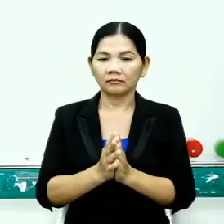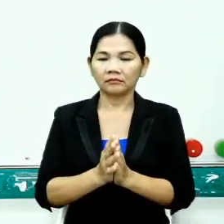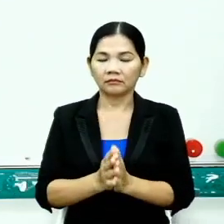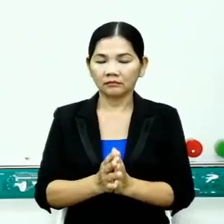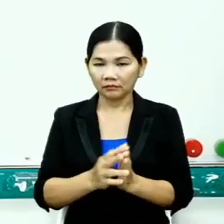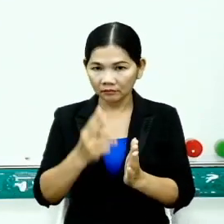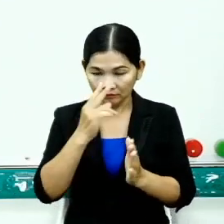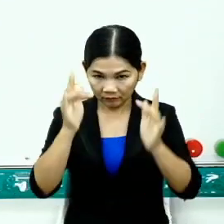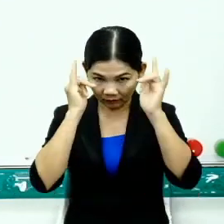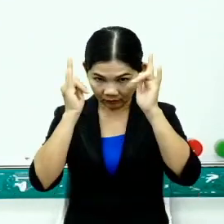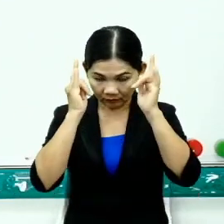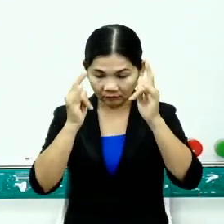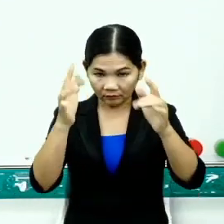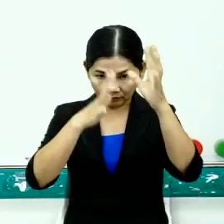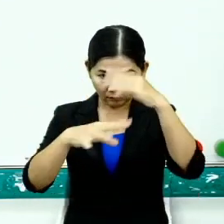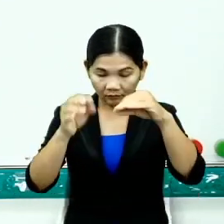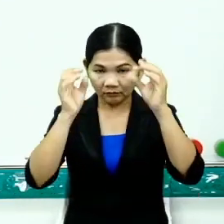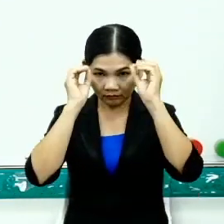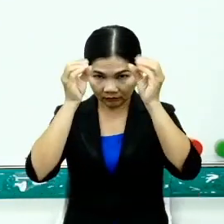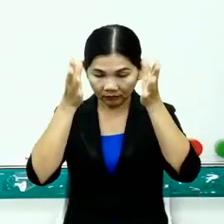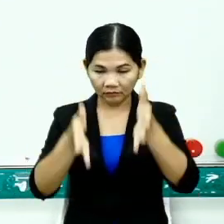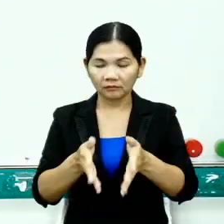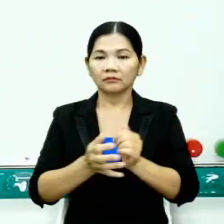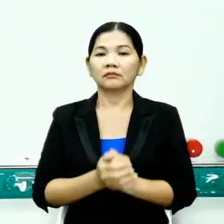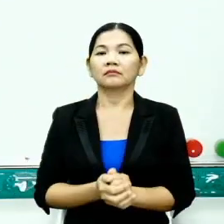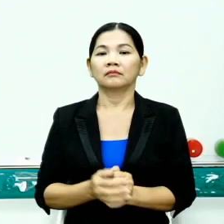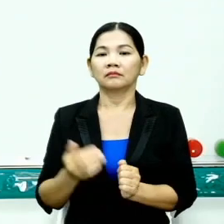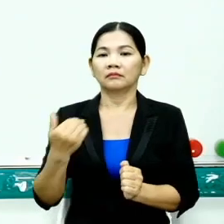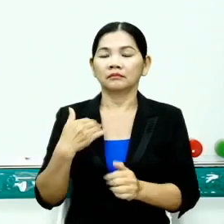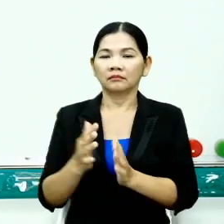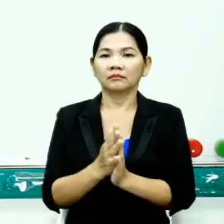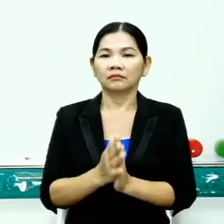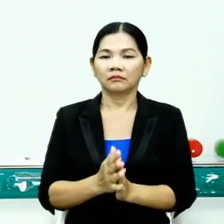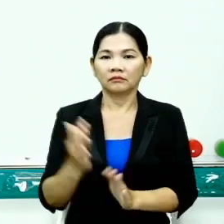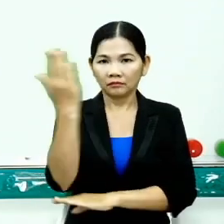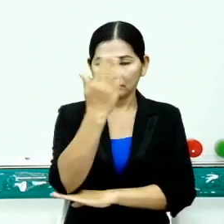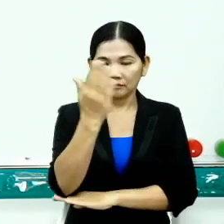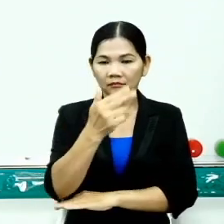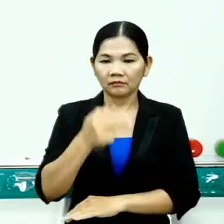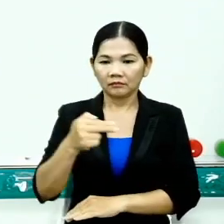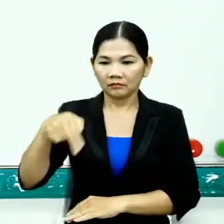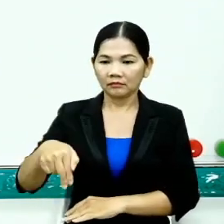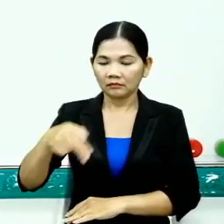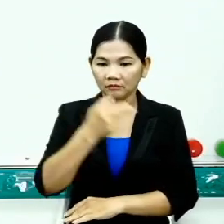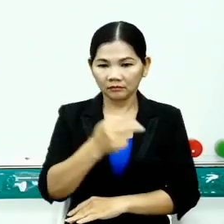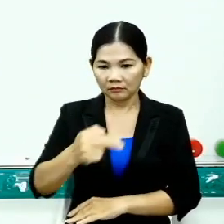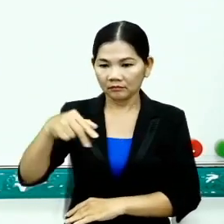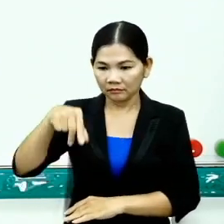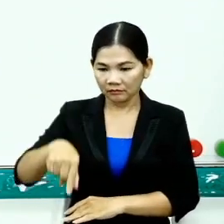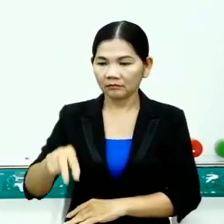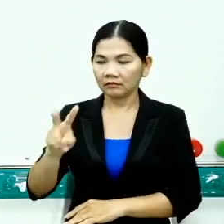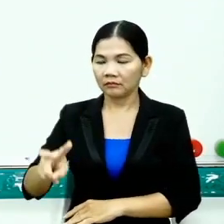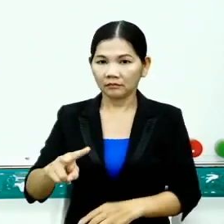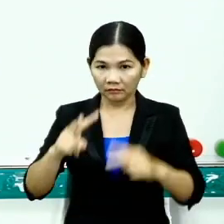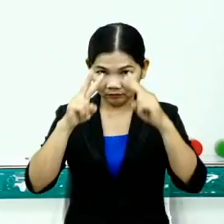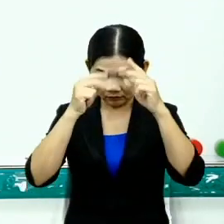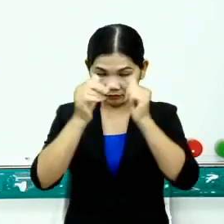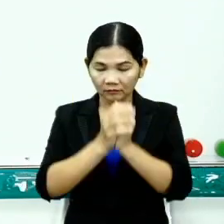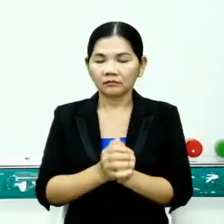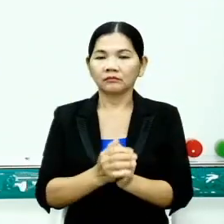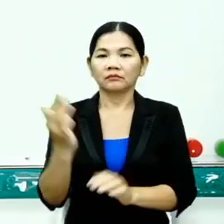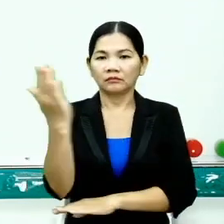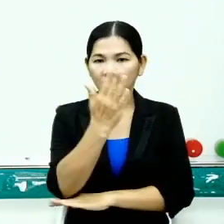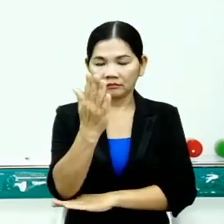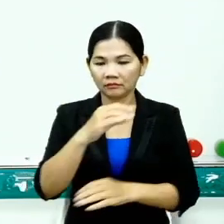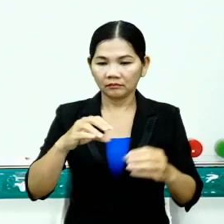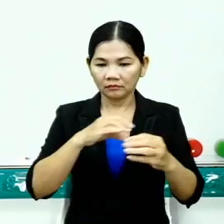ចតាមដានក៏ដូចជាសិក្សាជាមួយលោកគ្រូអ្នកគ្រូបាននៅតាមបណ្ដាញទូរទស្សន៍តតក៏ពីជាទ្រទស្សន៍ដេជោ DTV និងតាមបណ្ដាញទ្រទ